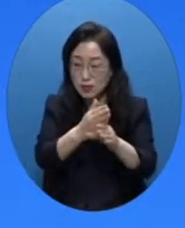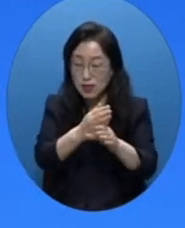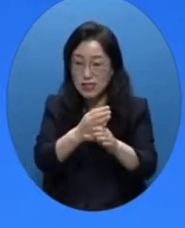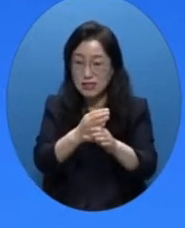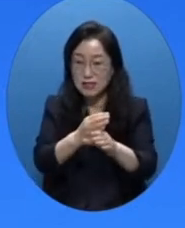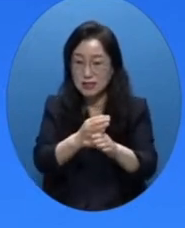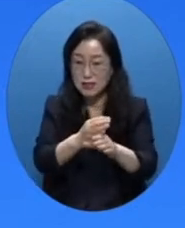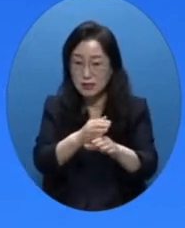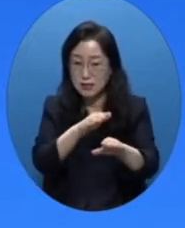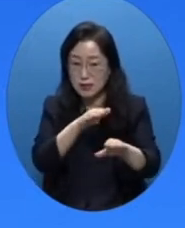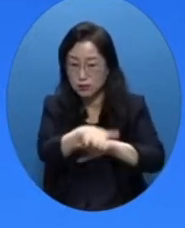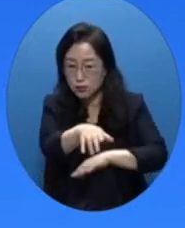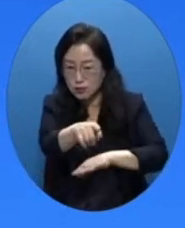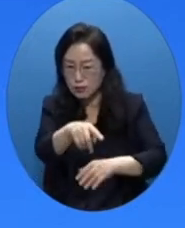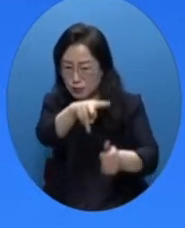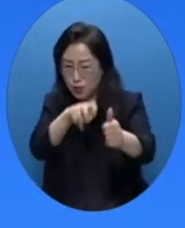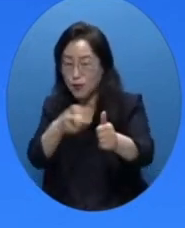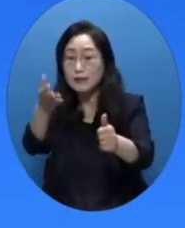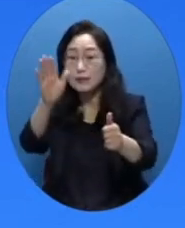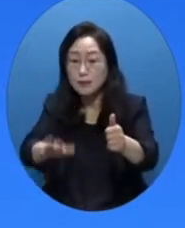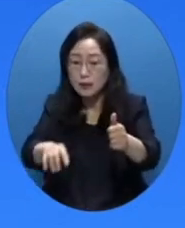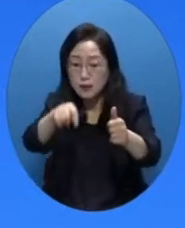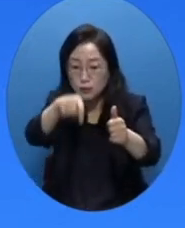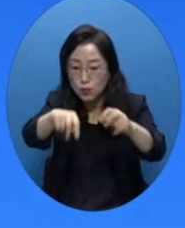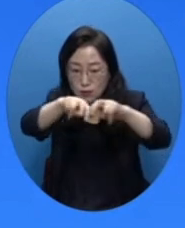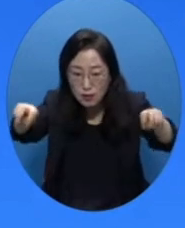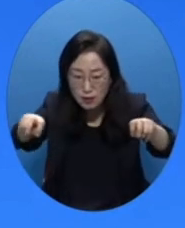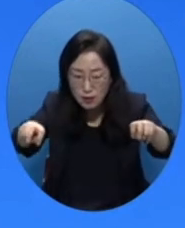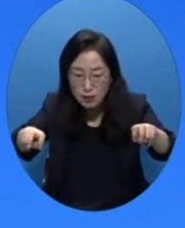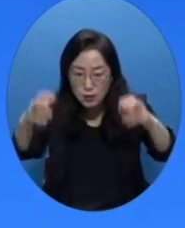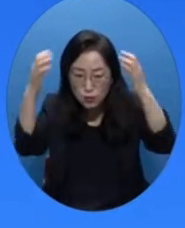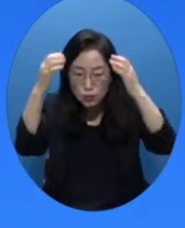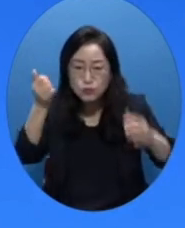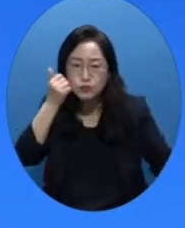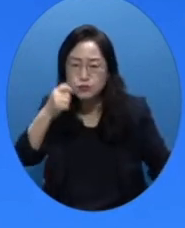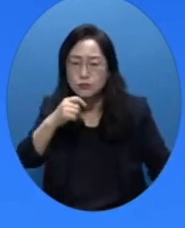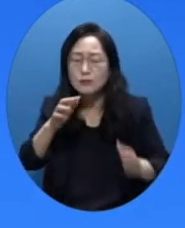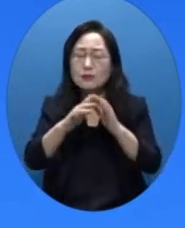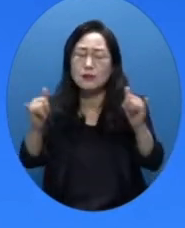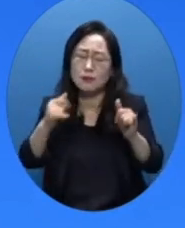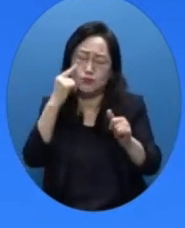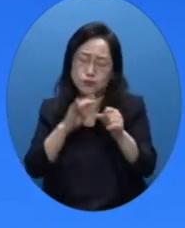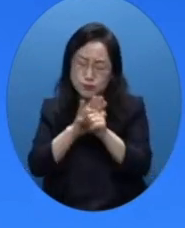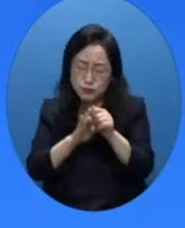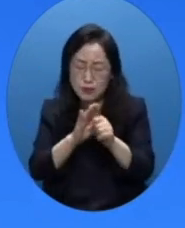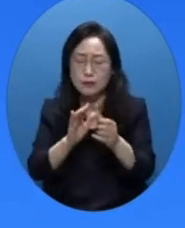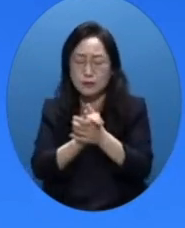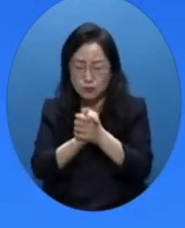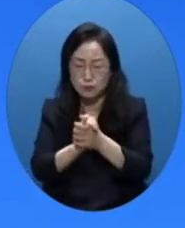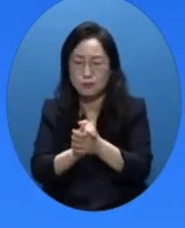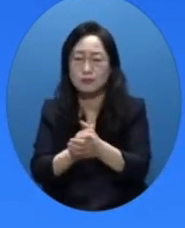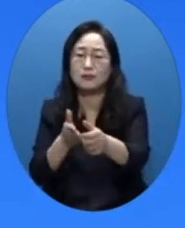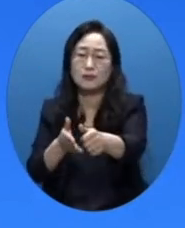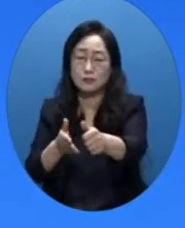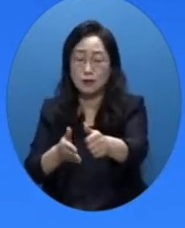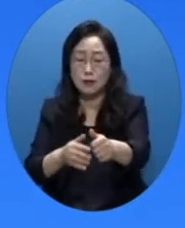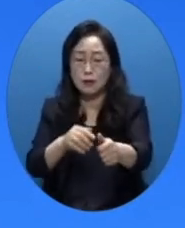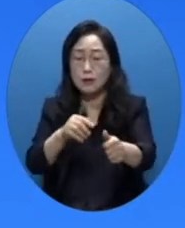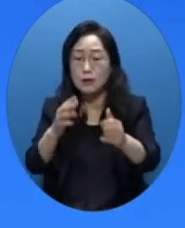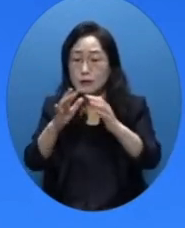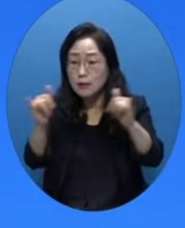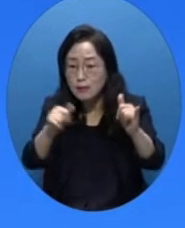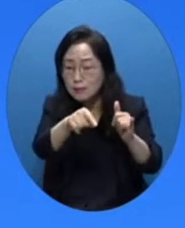미워해도 공산주의 속에 고통당하는 북한 동포들은 불쌍히 여기고 기도해야 되는 것입니다. 그들이 무슨 죄가